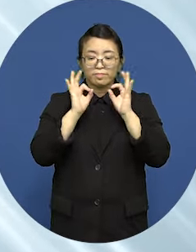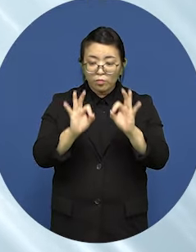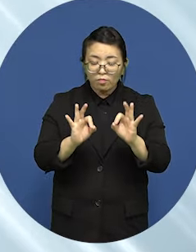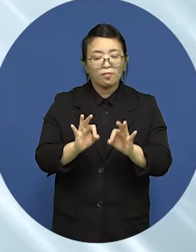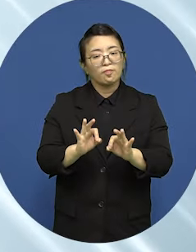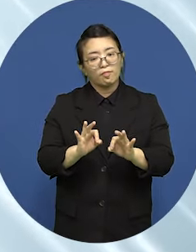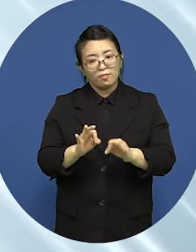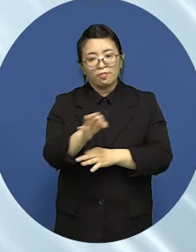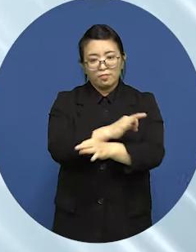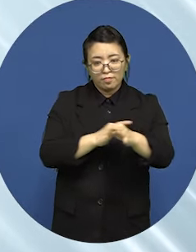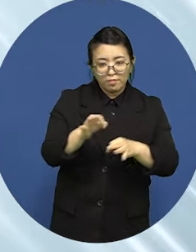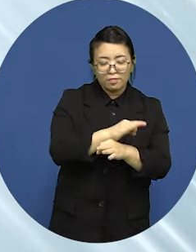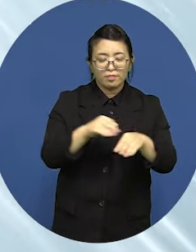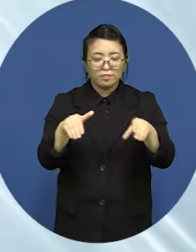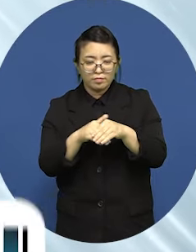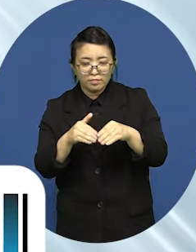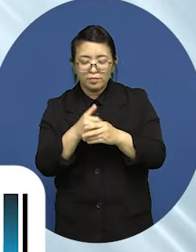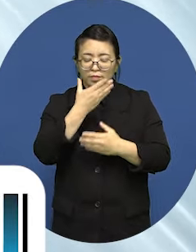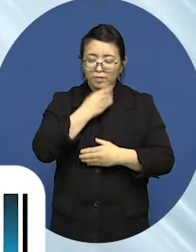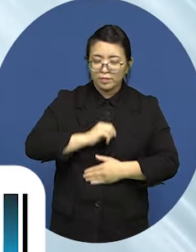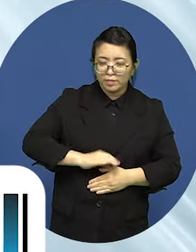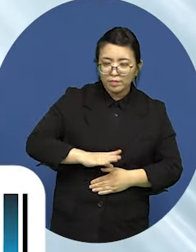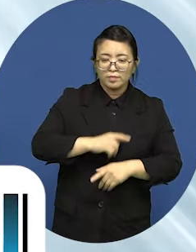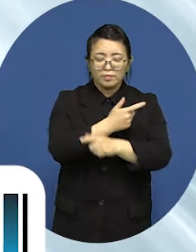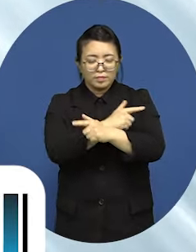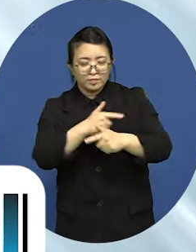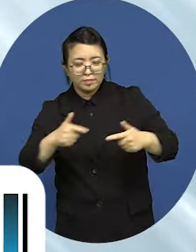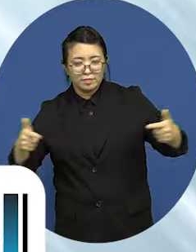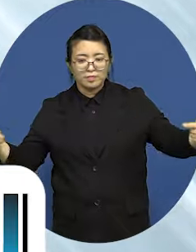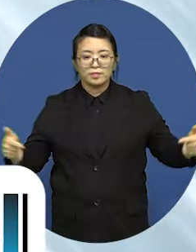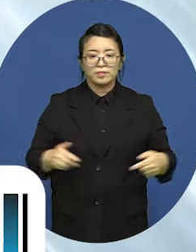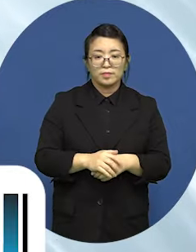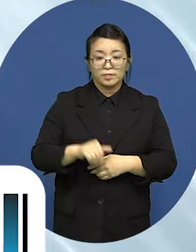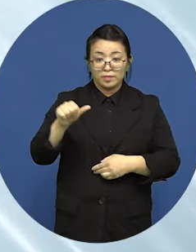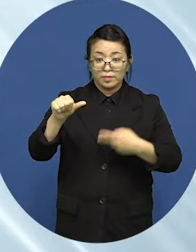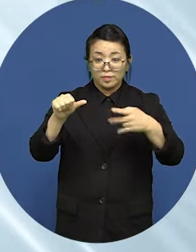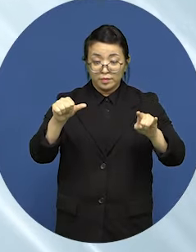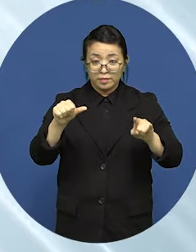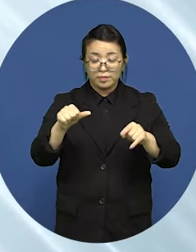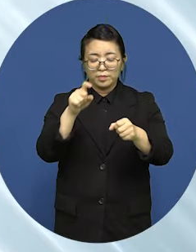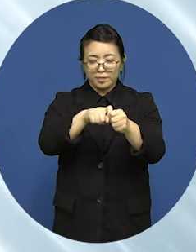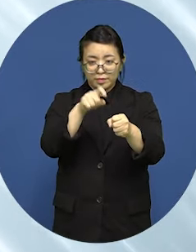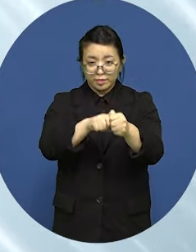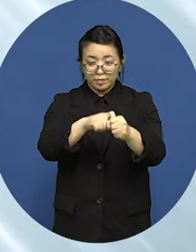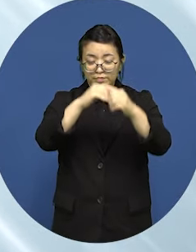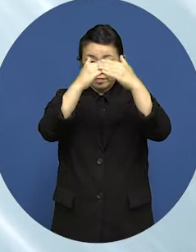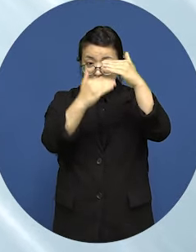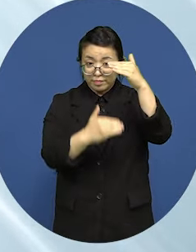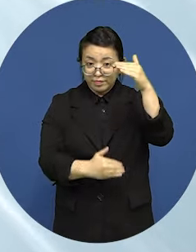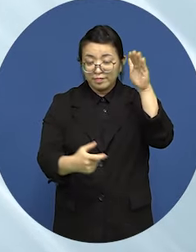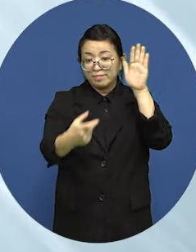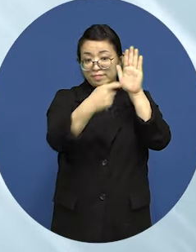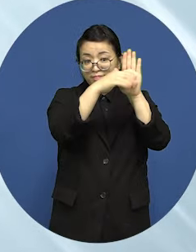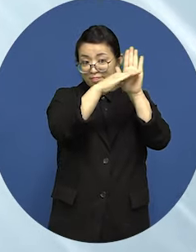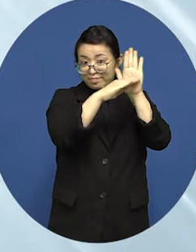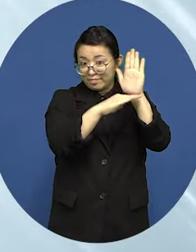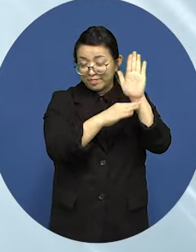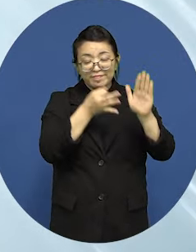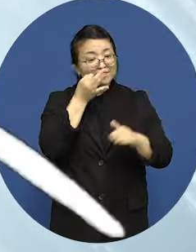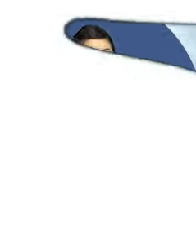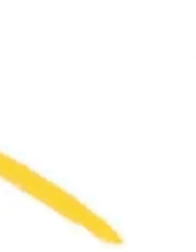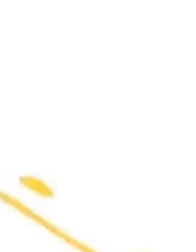문화, 복지, 안전, 도시 5대 시정 목표를 중심으로 그동안의 변화된 양산을 함께